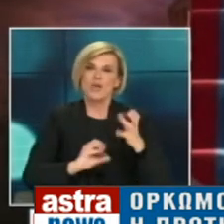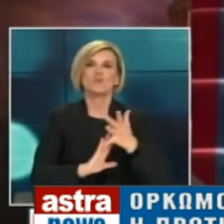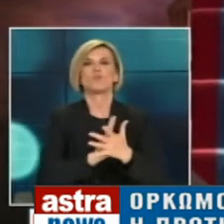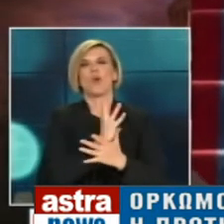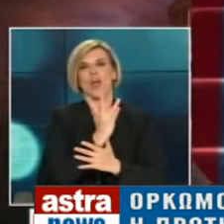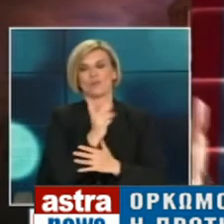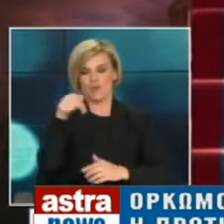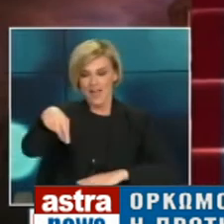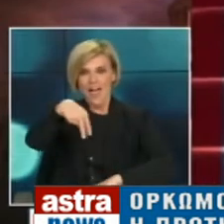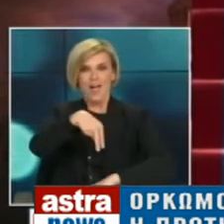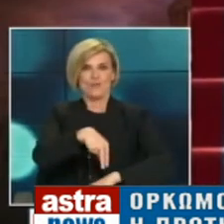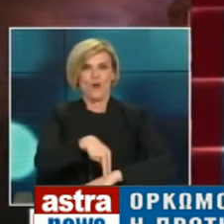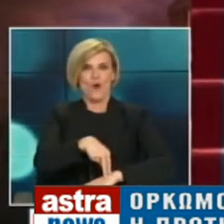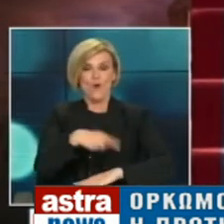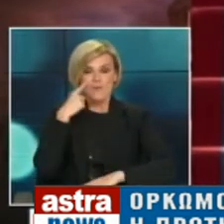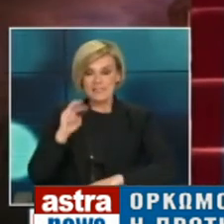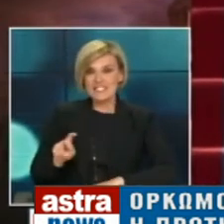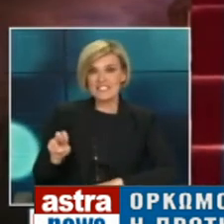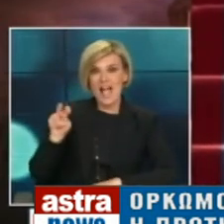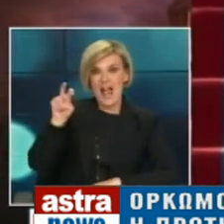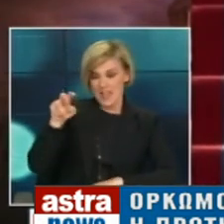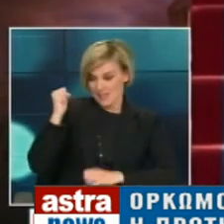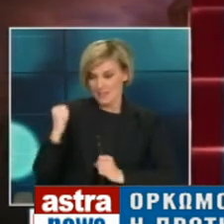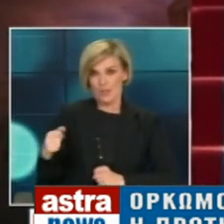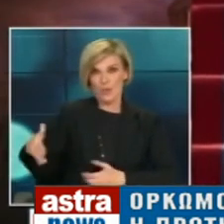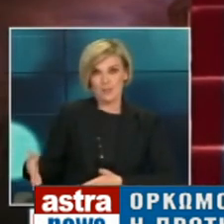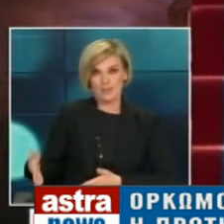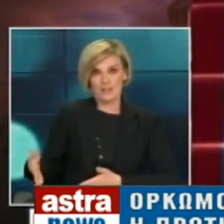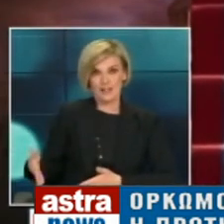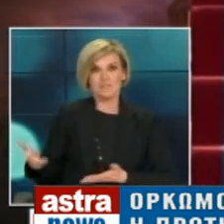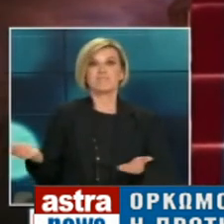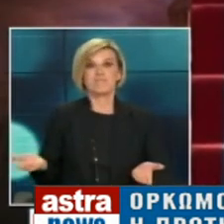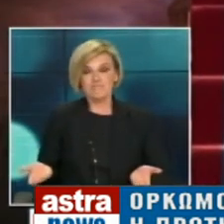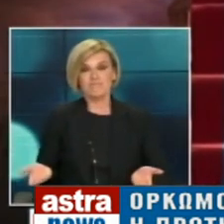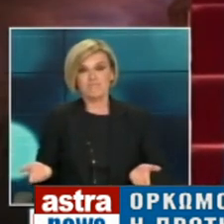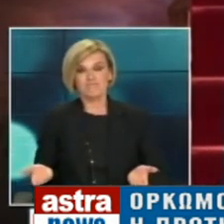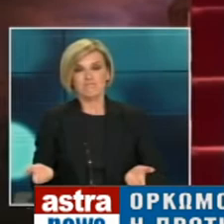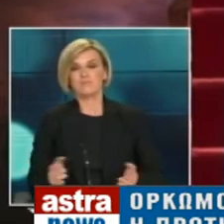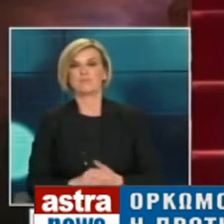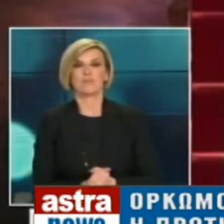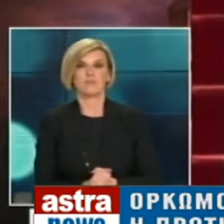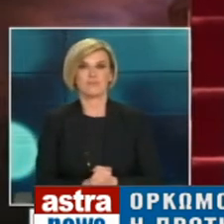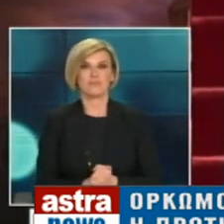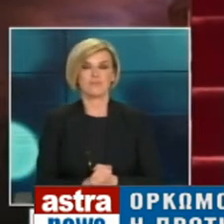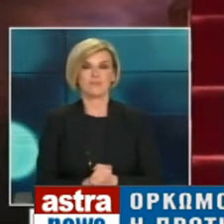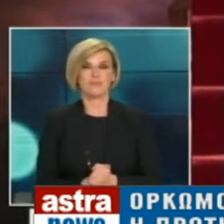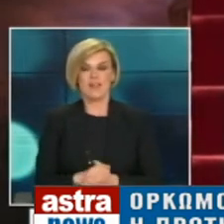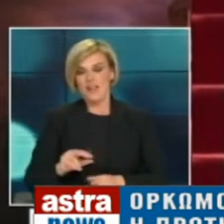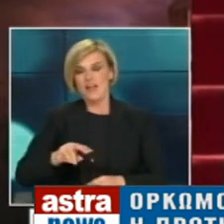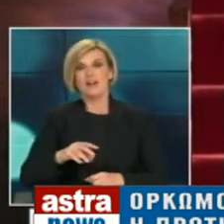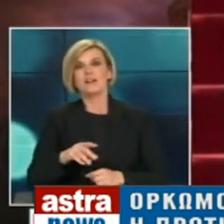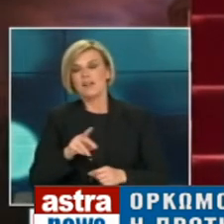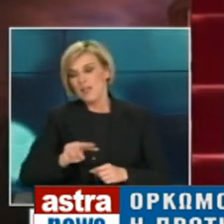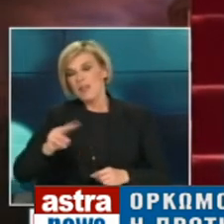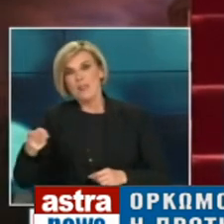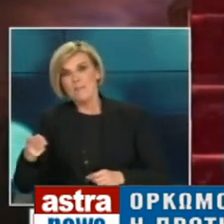Εδώ είμαστε, σε αυτά τα σκαλιά. Εδώ είμαστε λοιπόν, κάποια μέτρα από το δικό μας νεκροταφείο